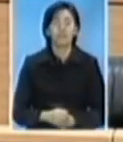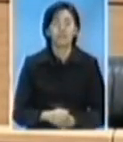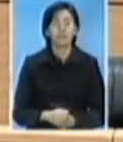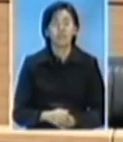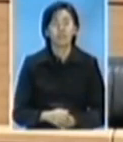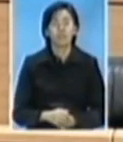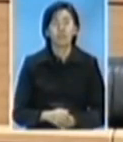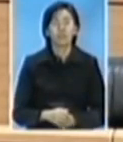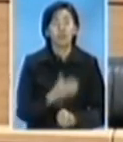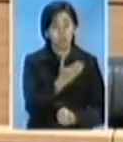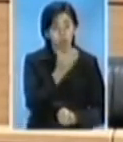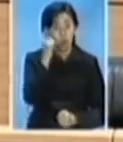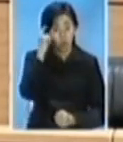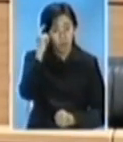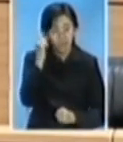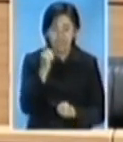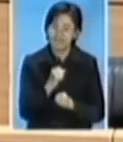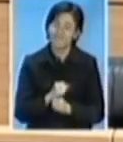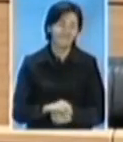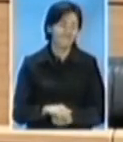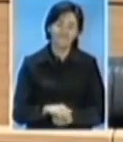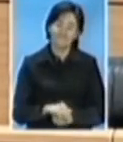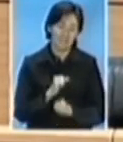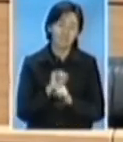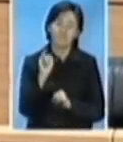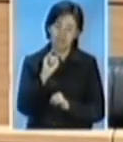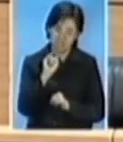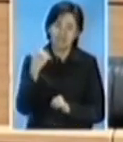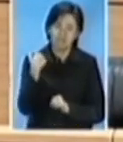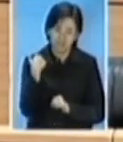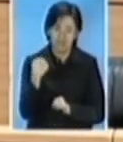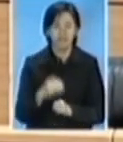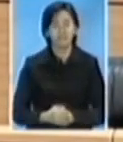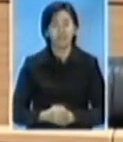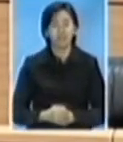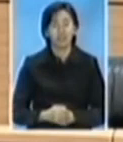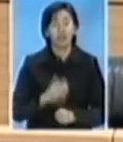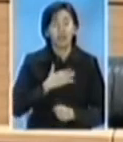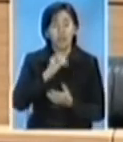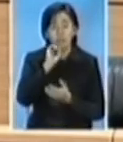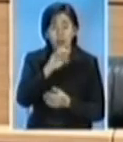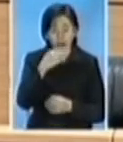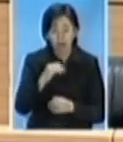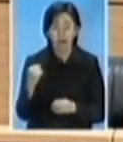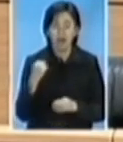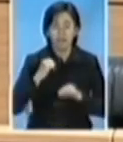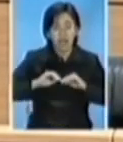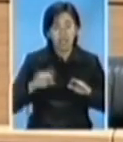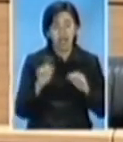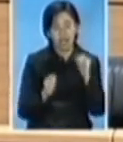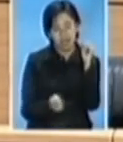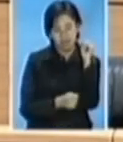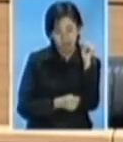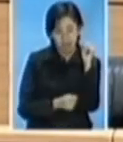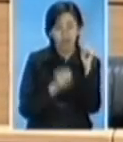องจะรู้หรือเปล่าไม่ทราบว่าท่านได้ทำบาปโดยตรงเราพูดมาตลอดเวลาว่าการกระจายอำนาจคือมีกำนันผู้ใหญ่บ้านไม่